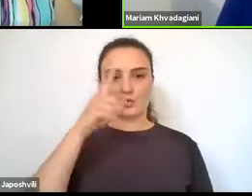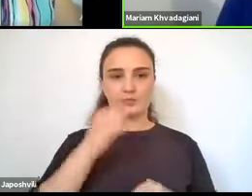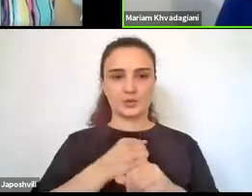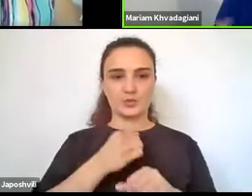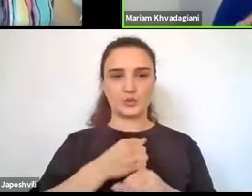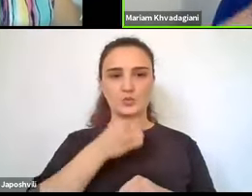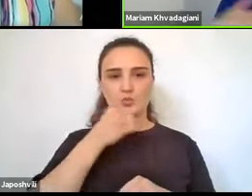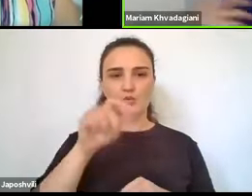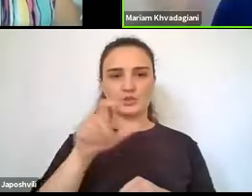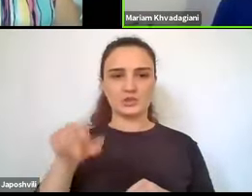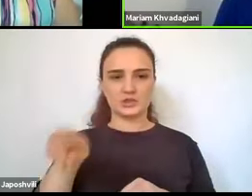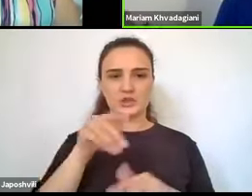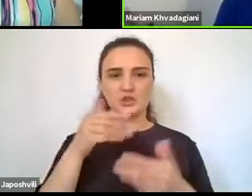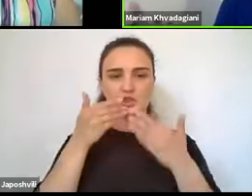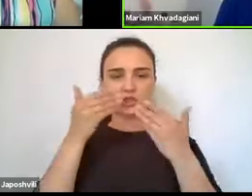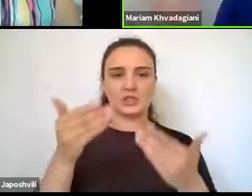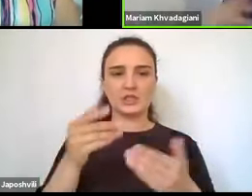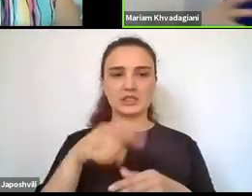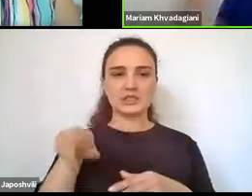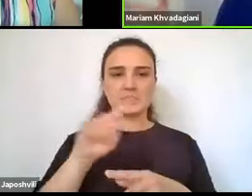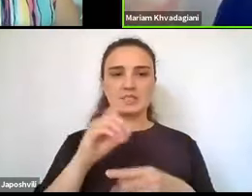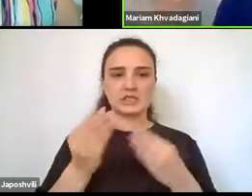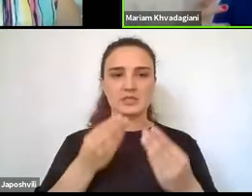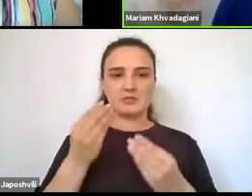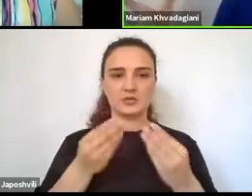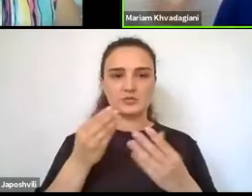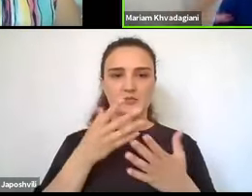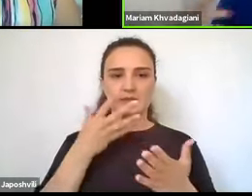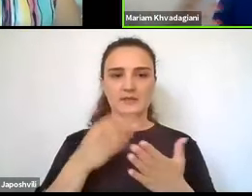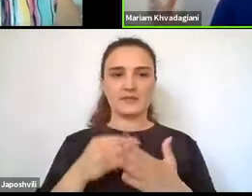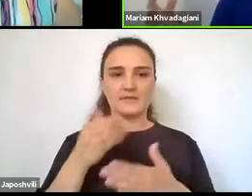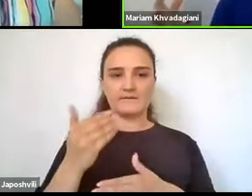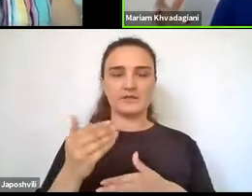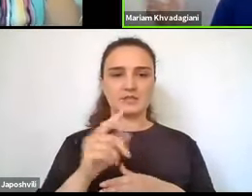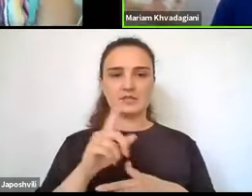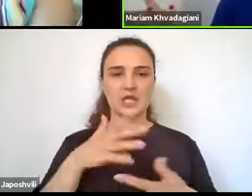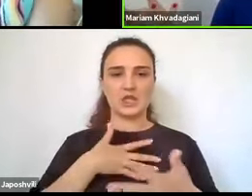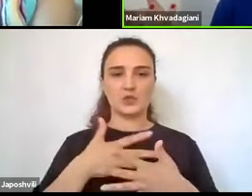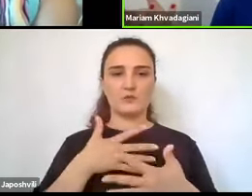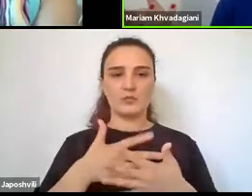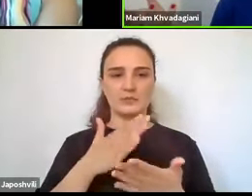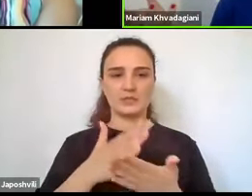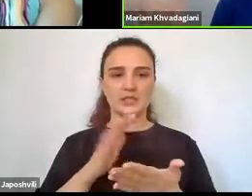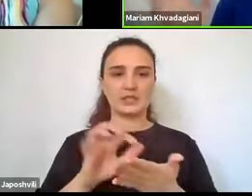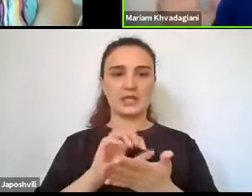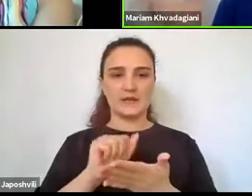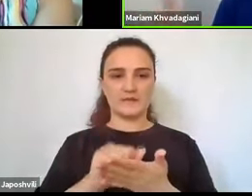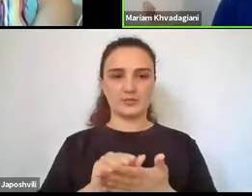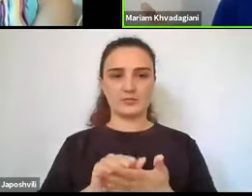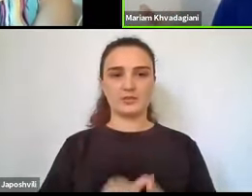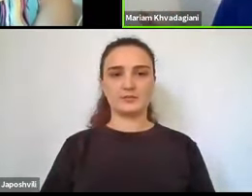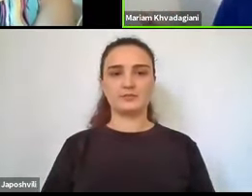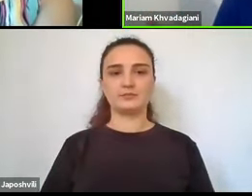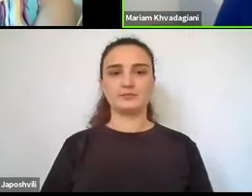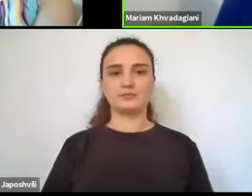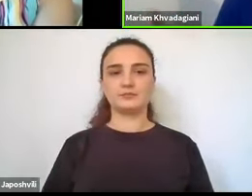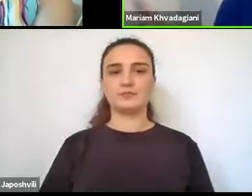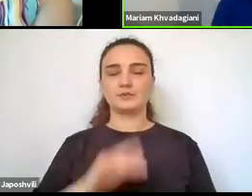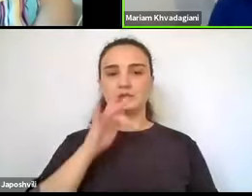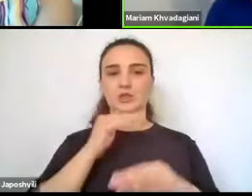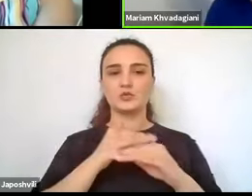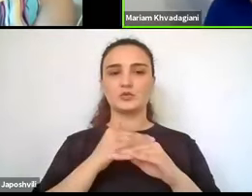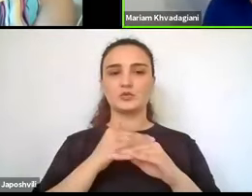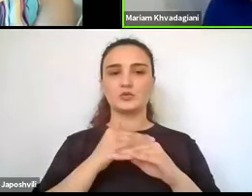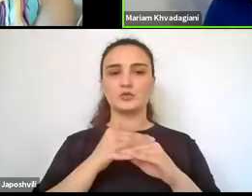მოზარდსაც შეეკითხოთ ისინი რას თამაშობენ თავისი აი რა აქტივობებით არიან დაკავებული ულები თანატოლებთან ერთად და